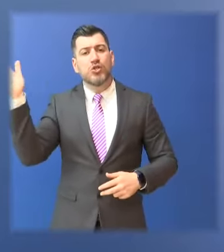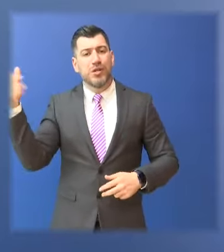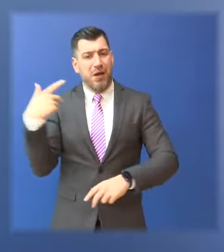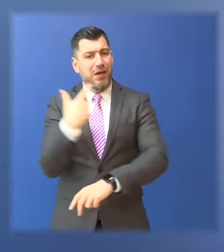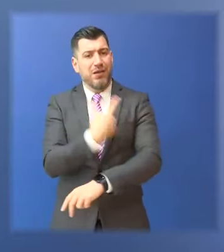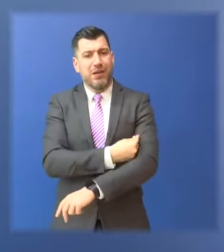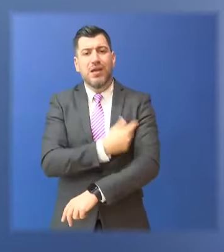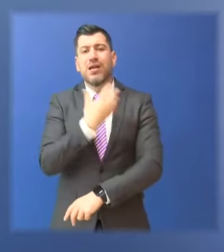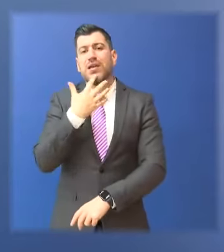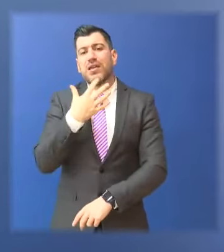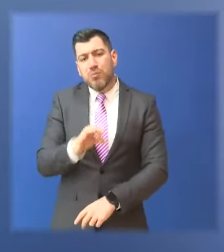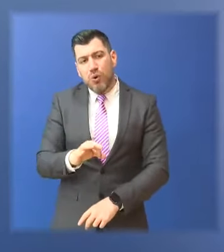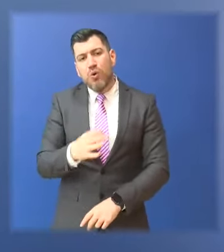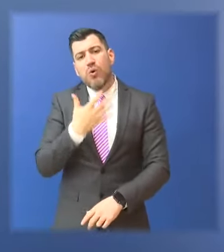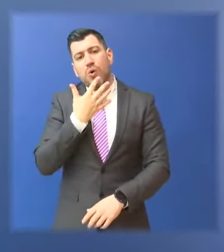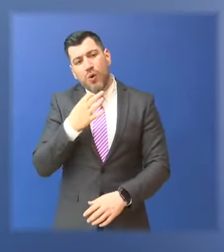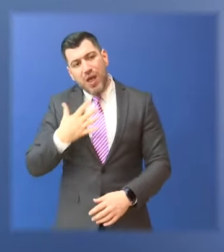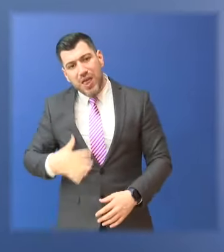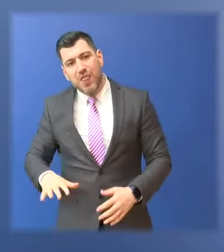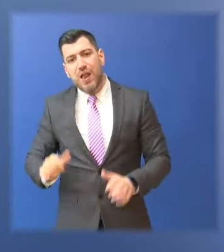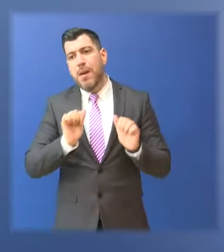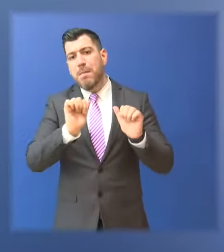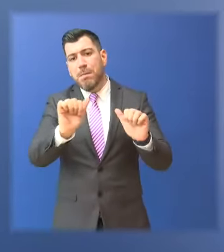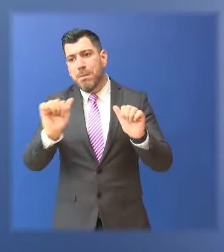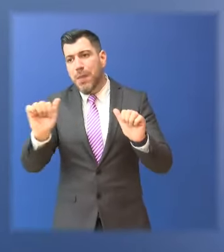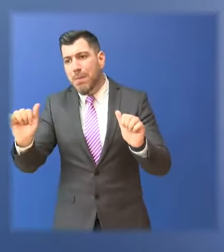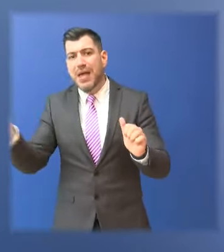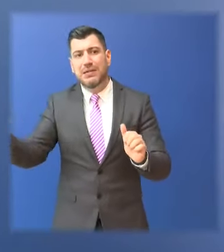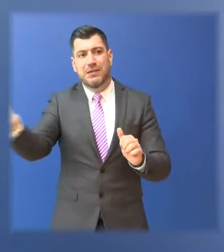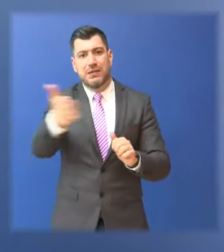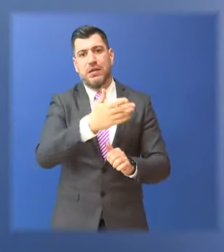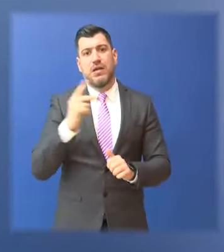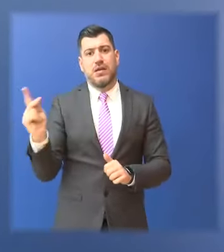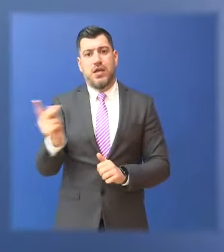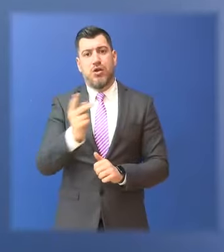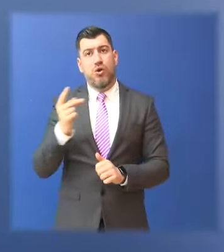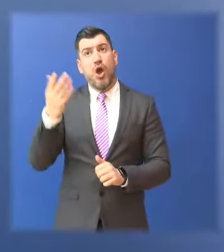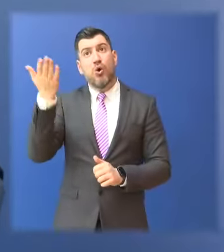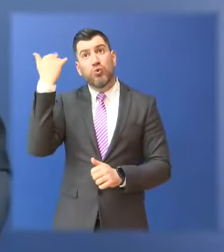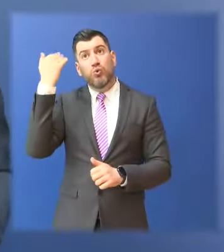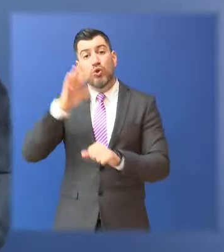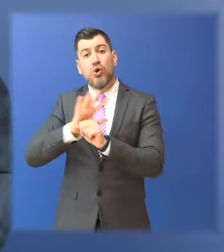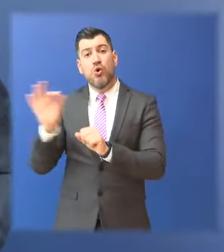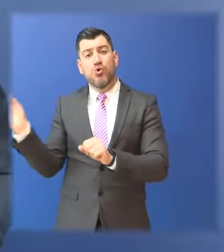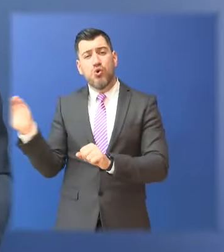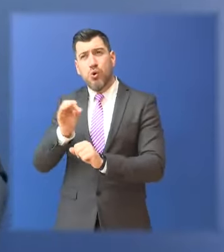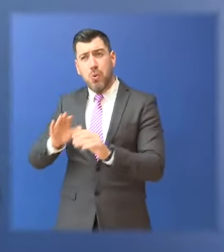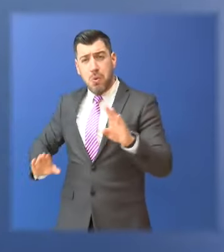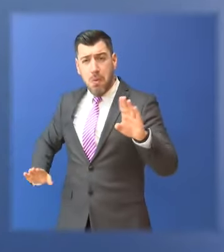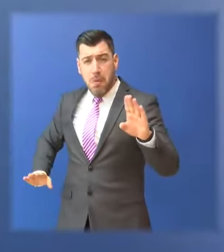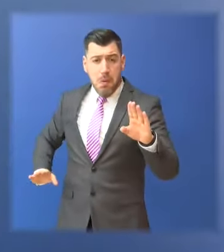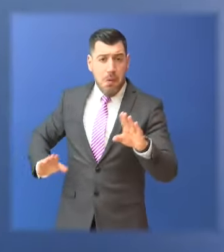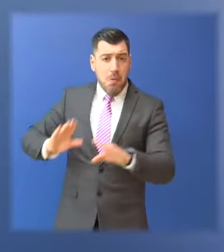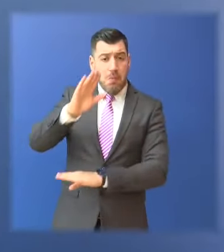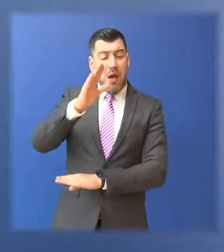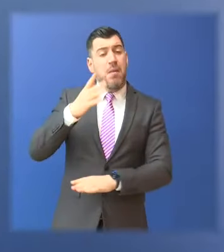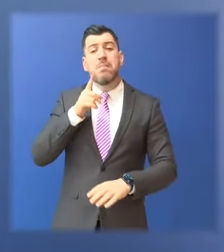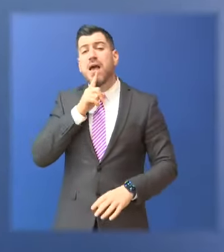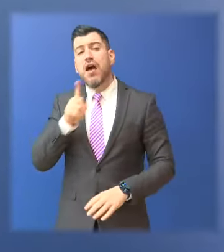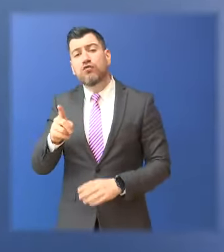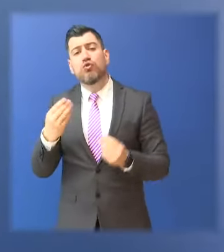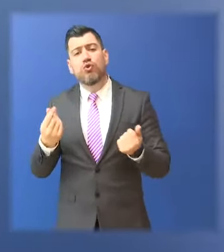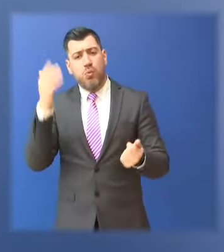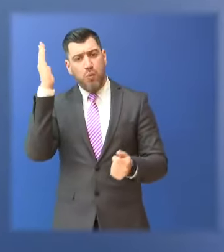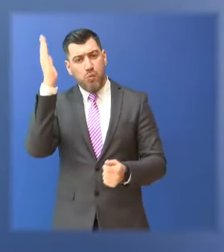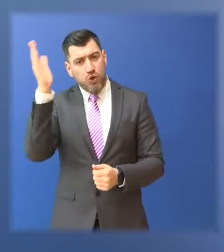που έκανε η κυβέρνηση, όπως και όλες οι υπόλοιπες κυβερνήσεις, στην μεγάλη έξαρση της πανδημίας του κορονοϊού, να